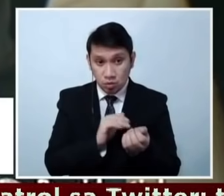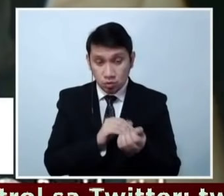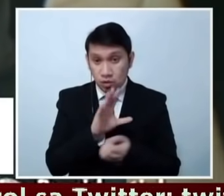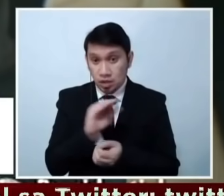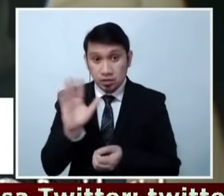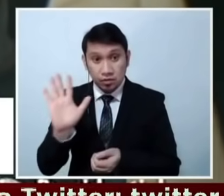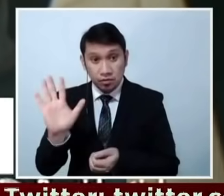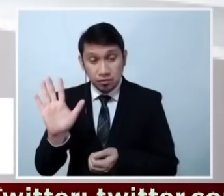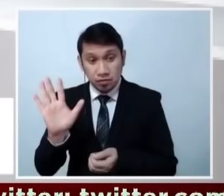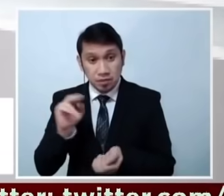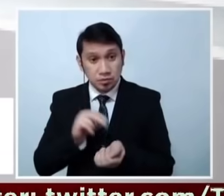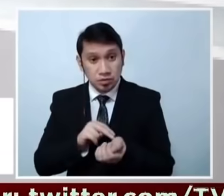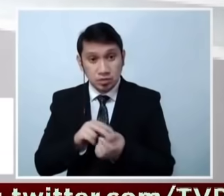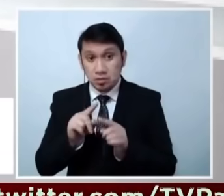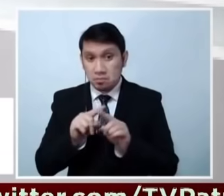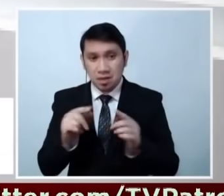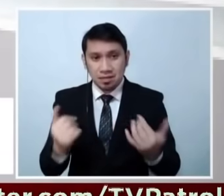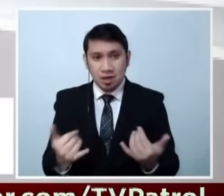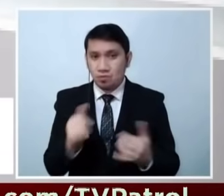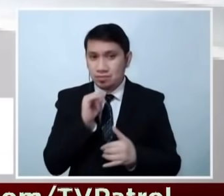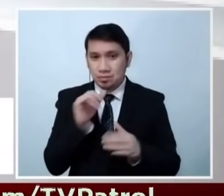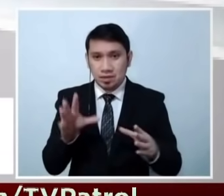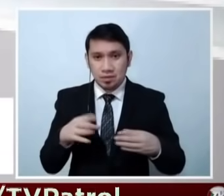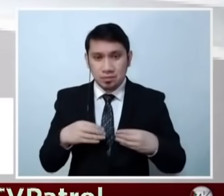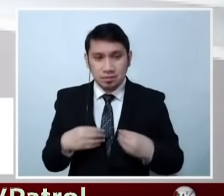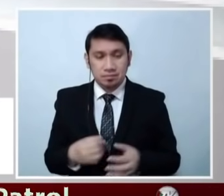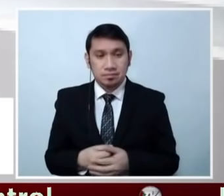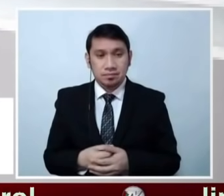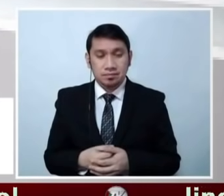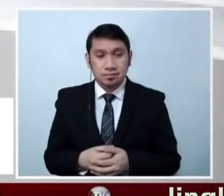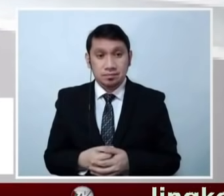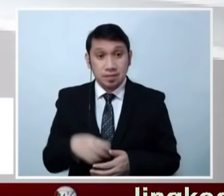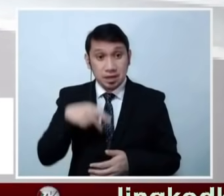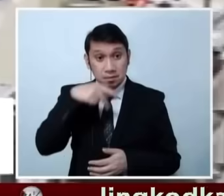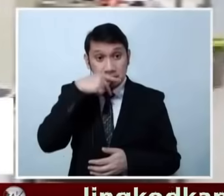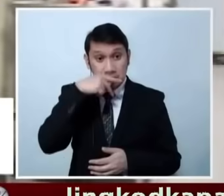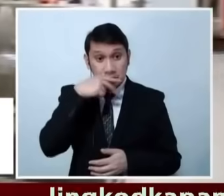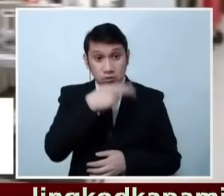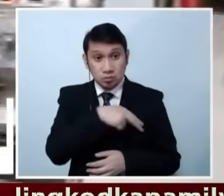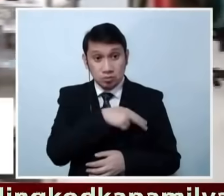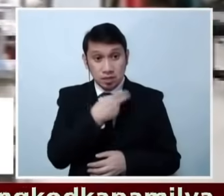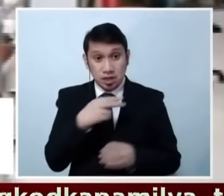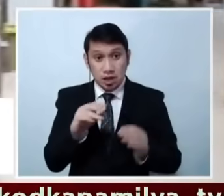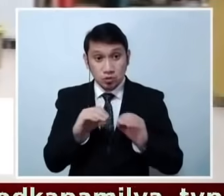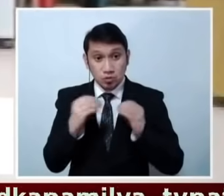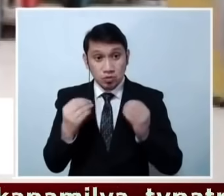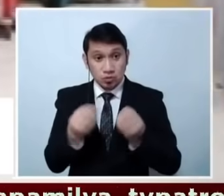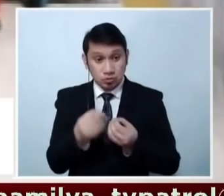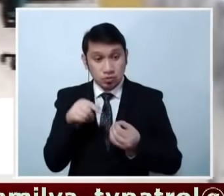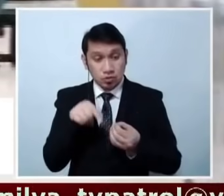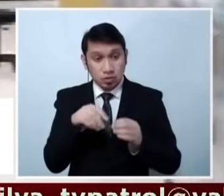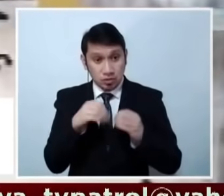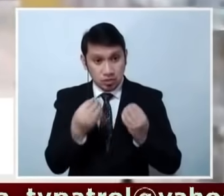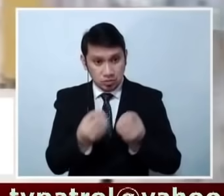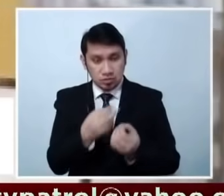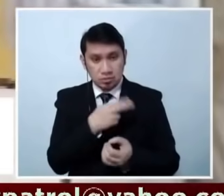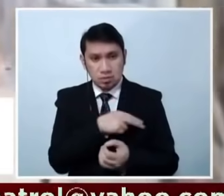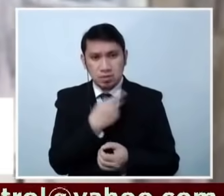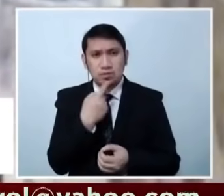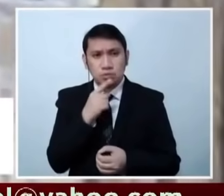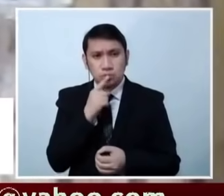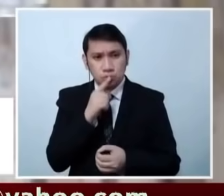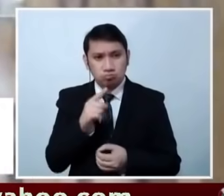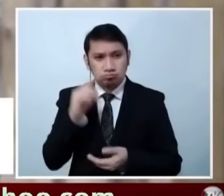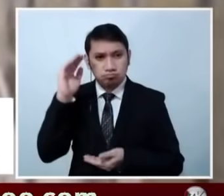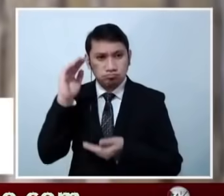na nilang tanggapin yan. Ayon naman sa Private Hospital Association of the Philippines, bahagyang bumaba ang mga kaso ng COVID-19 sa